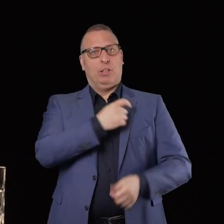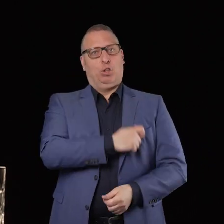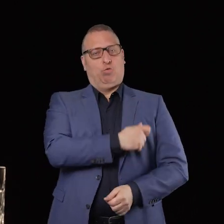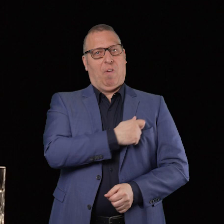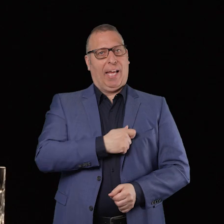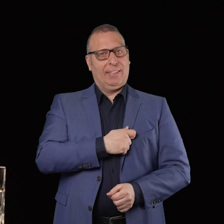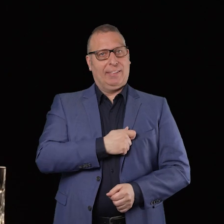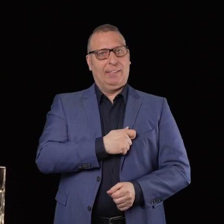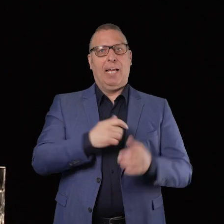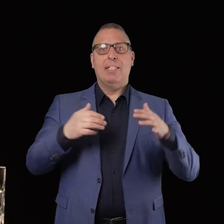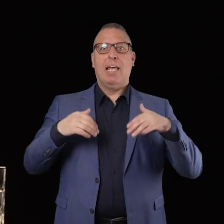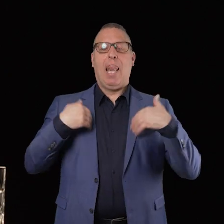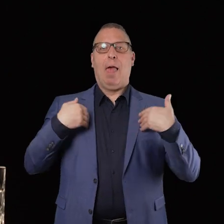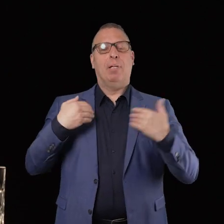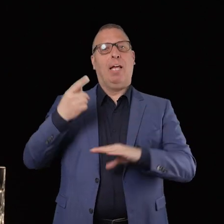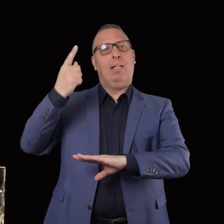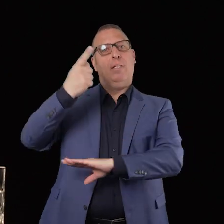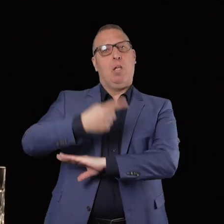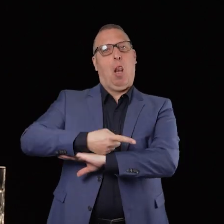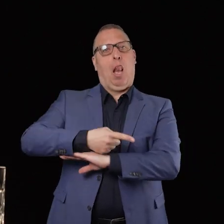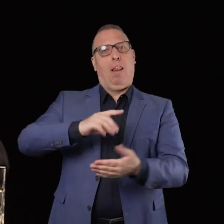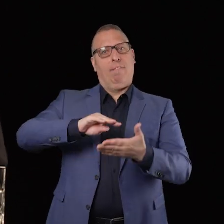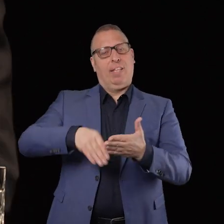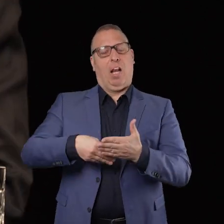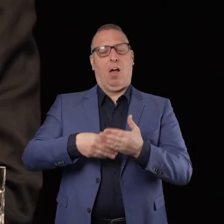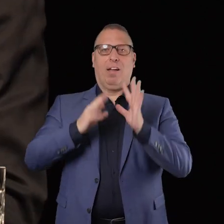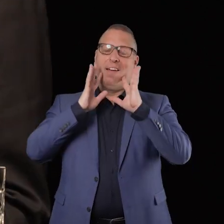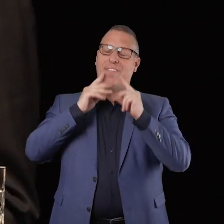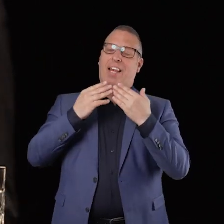Schweiz, es lebe den Zollvertrag. Vielen Dank.